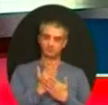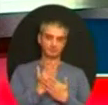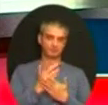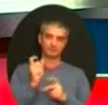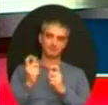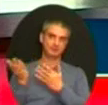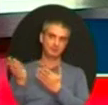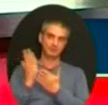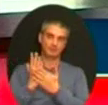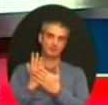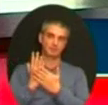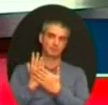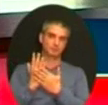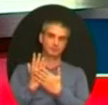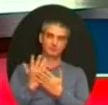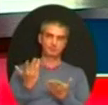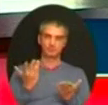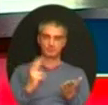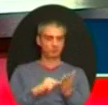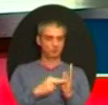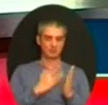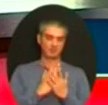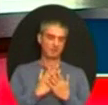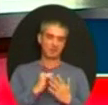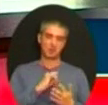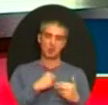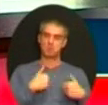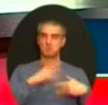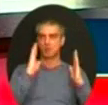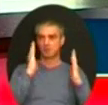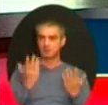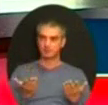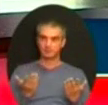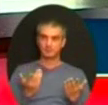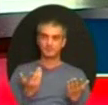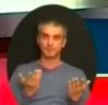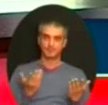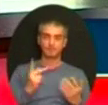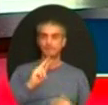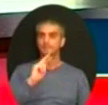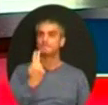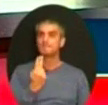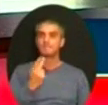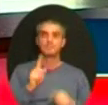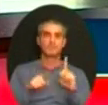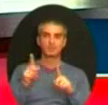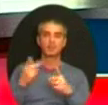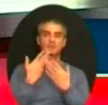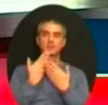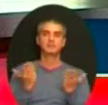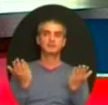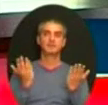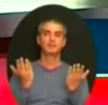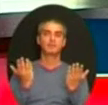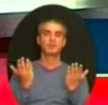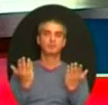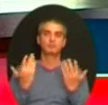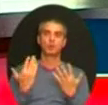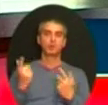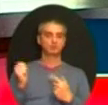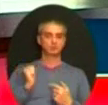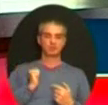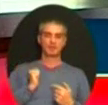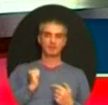האזרחית כבר, המערכת הפוליטית כבר לא מעניינת יותר. ואגב, לצד שני, לפעמים הם נחשפים בחולשות